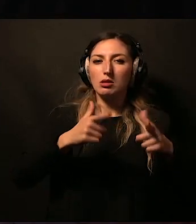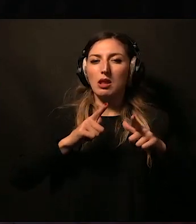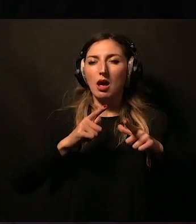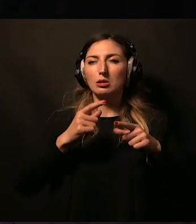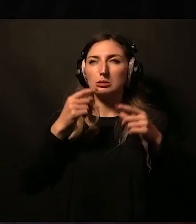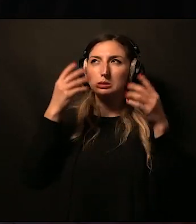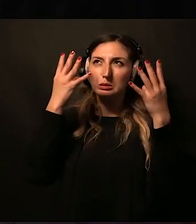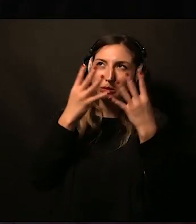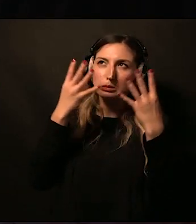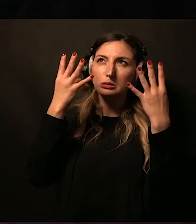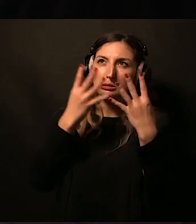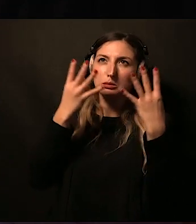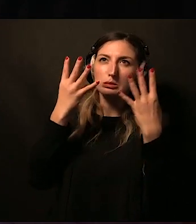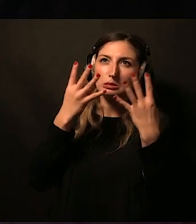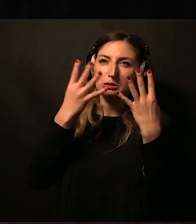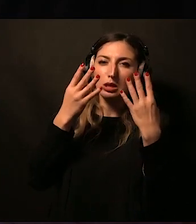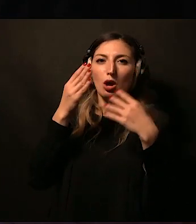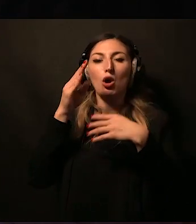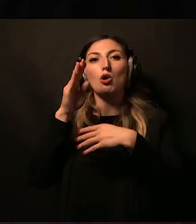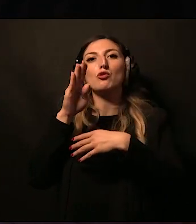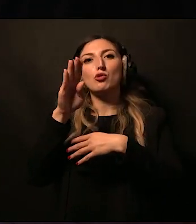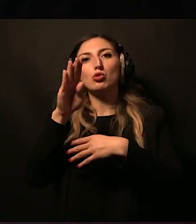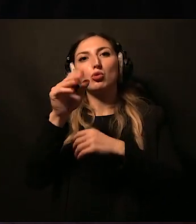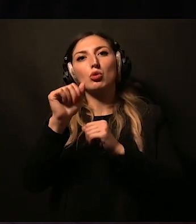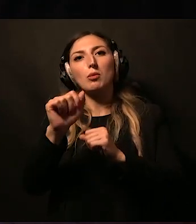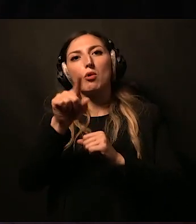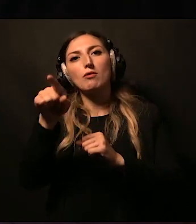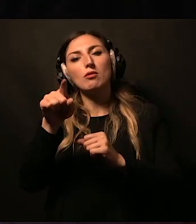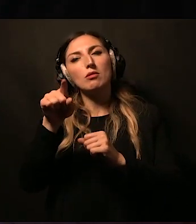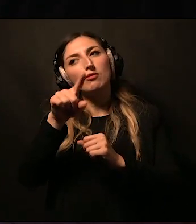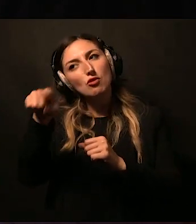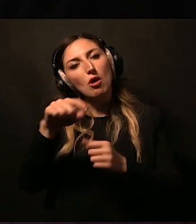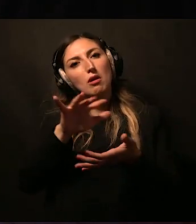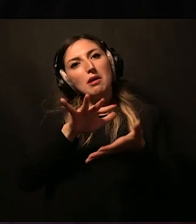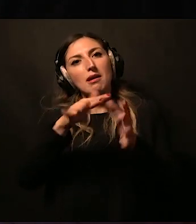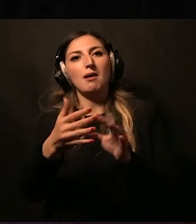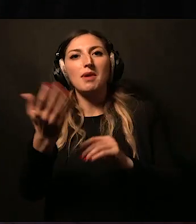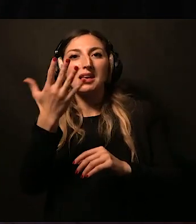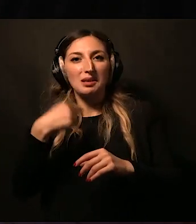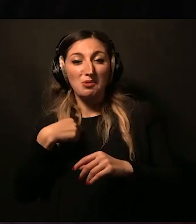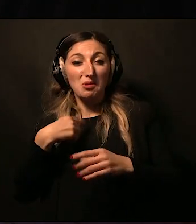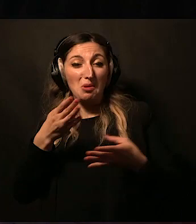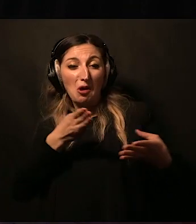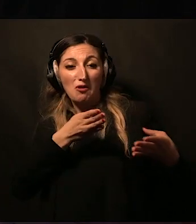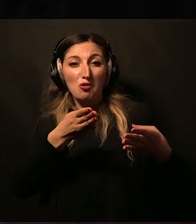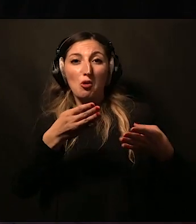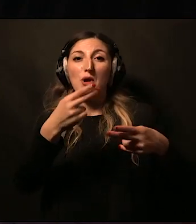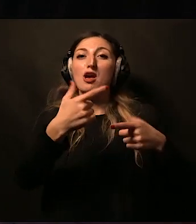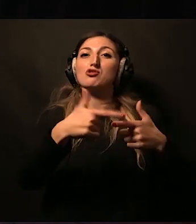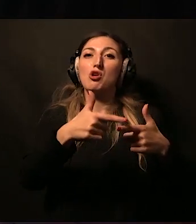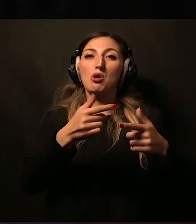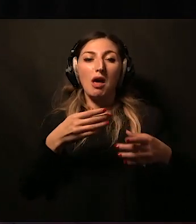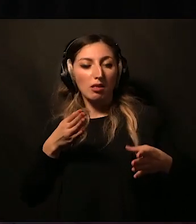domani di essere le persone che tendono la mano qualora io dovessi cadere in un torrente di cioccolato invece che guardarmi